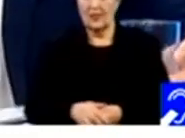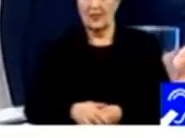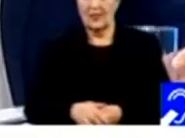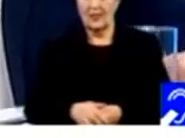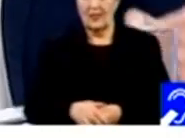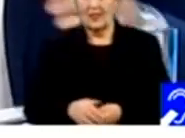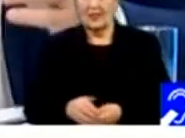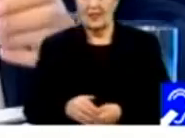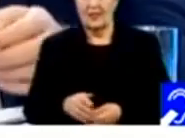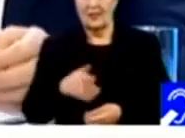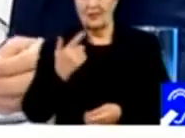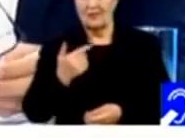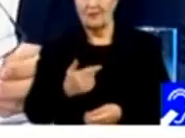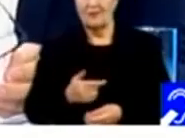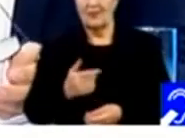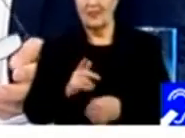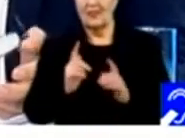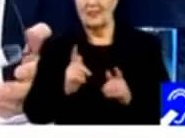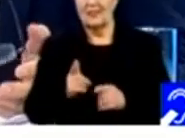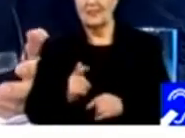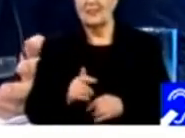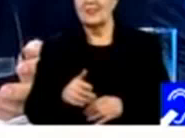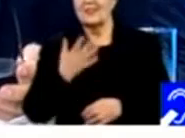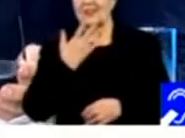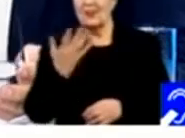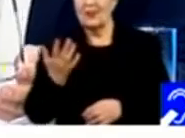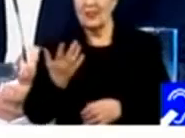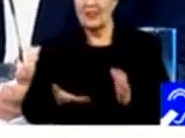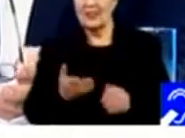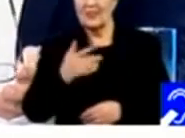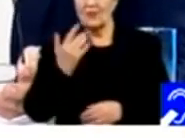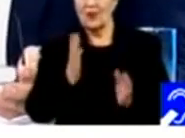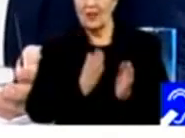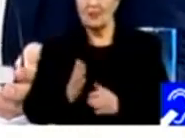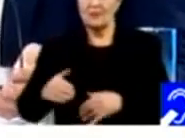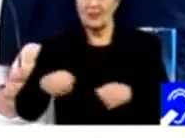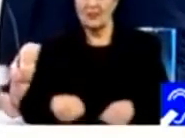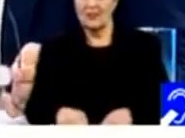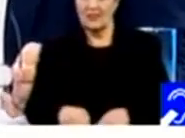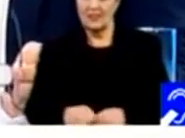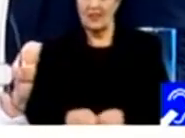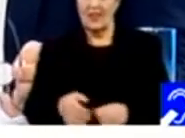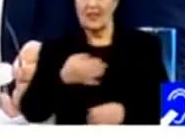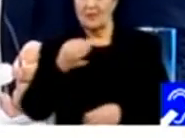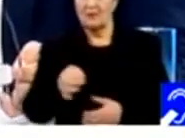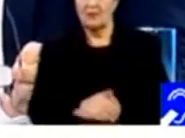catiușe, metaforic vorbind, care glorifică trecutul sovietic, pentru că și aici e vorba de respectarea dreptului la libera